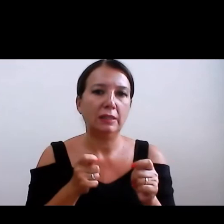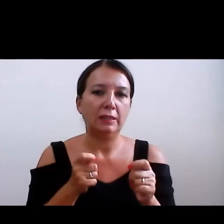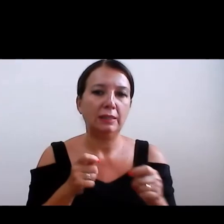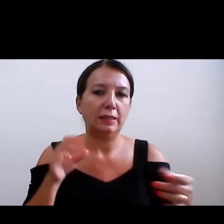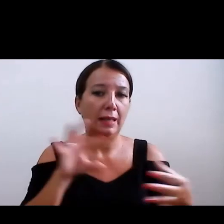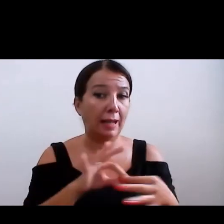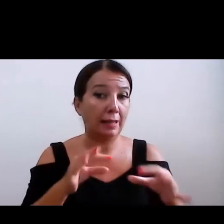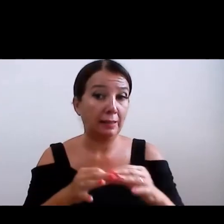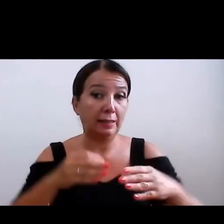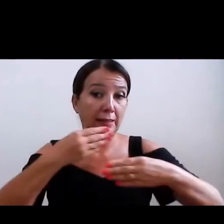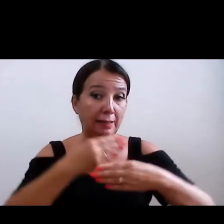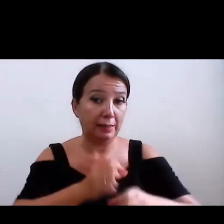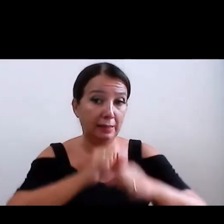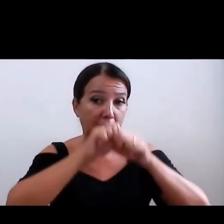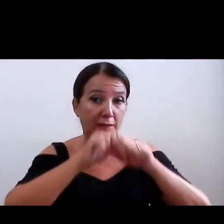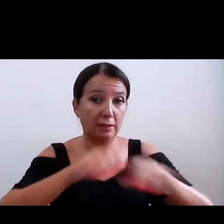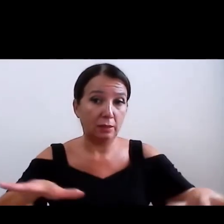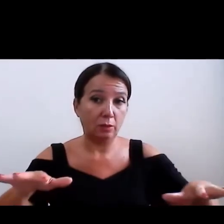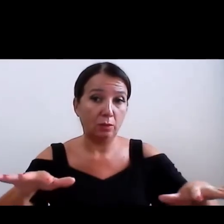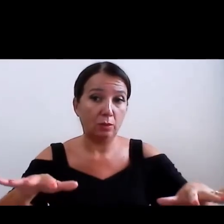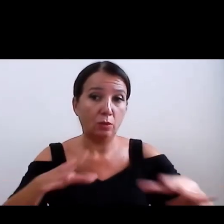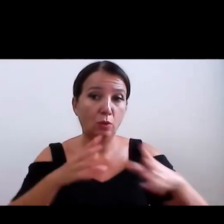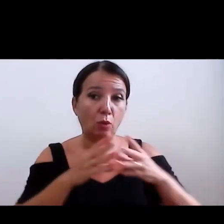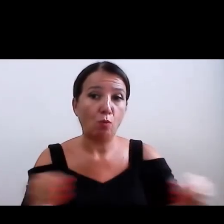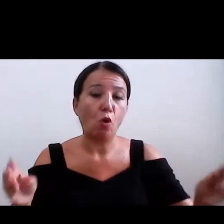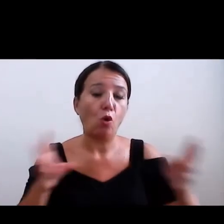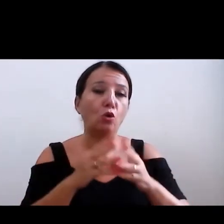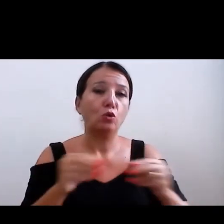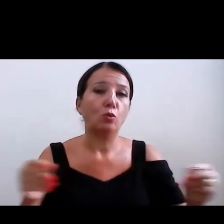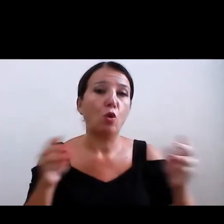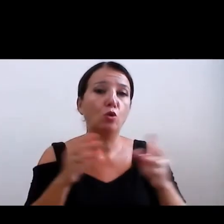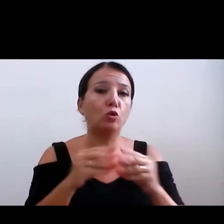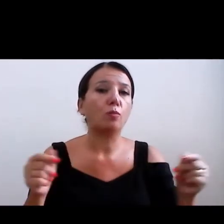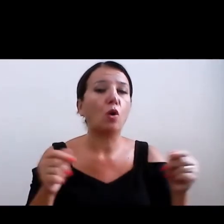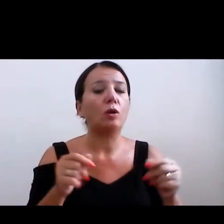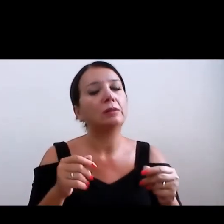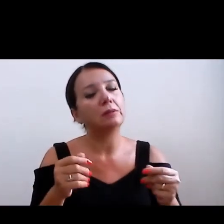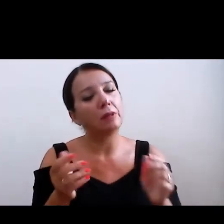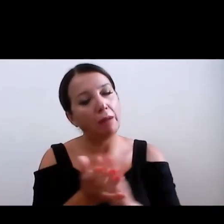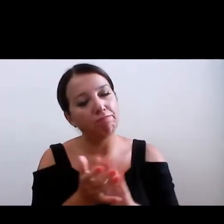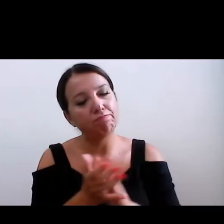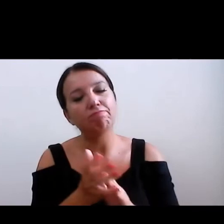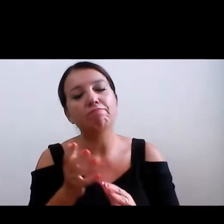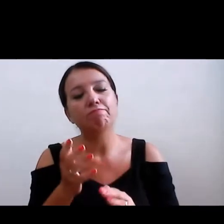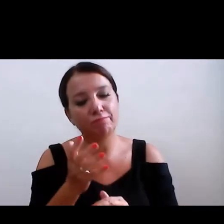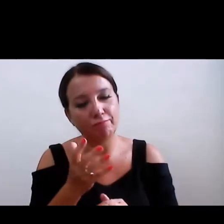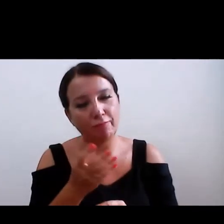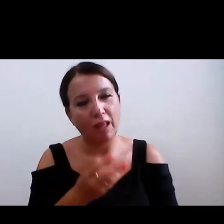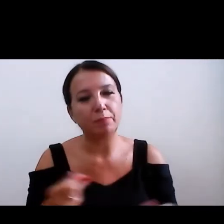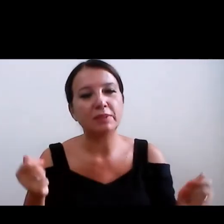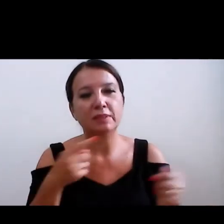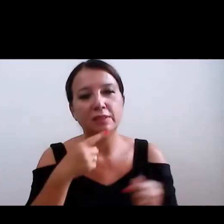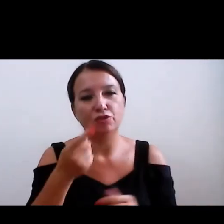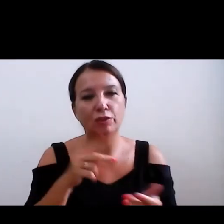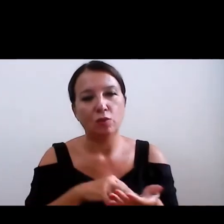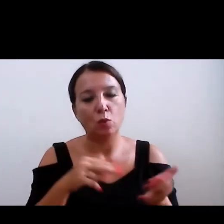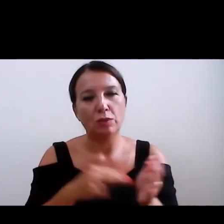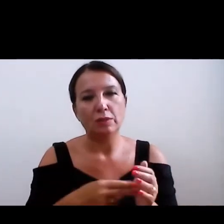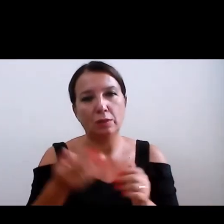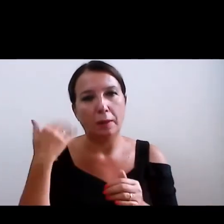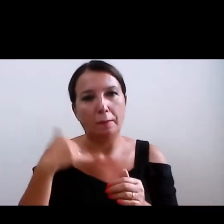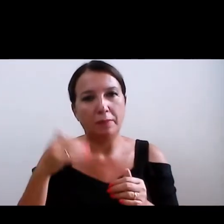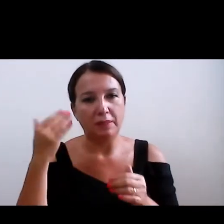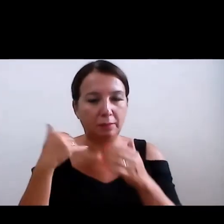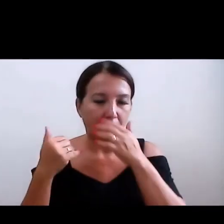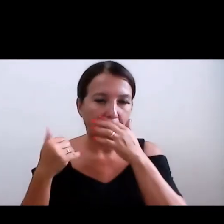di distribuzione che sono molto molto apprezzati dai consumatori, proprio perché la questione che dicevo prima, sono